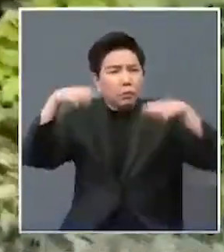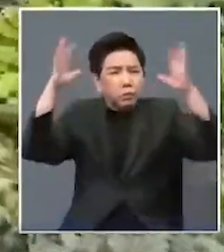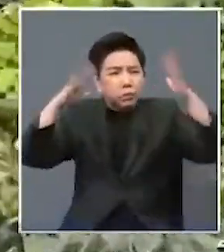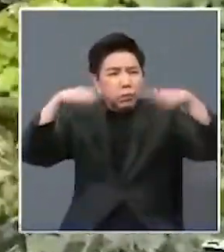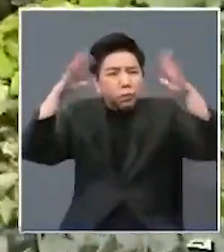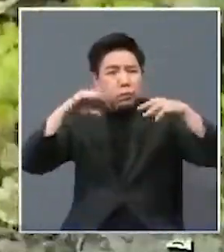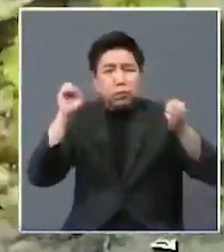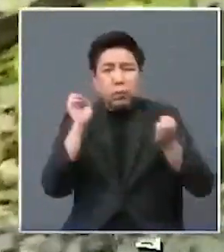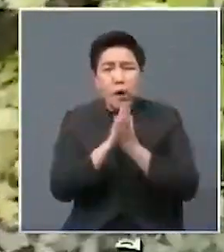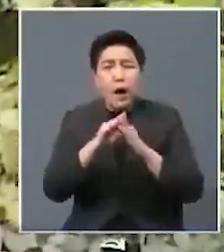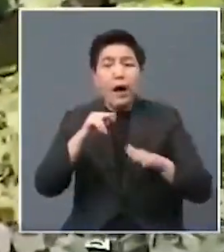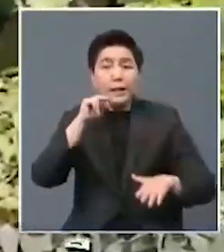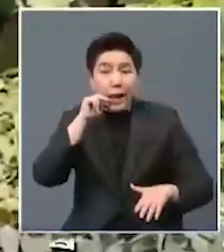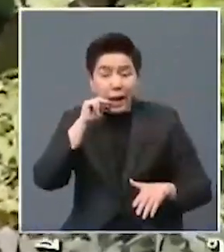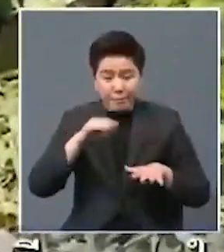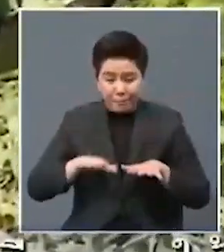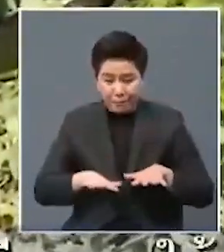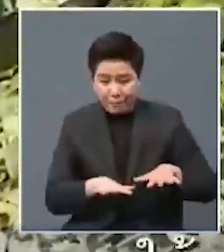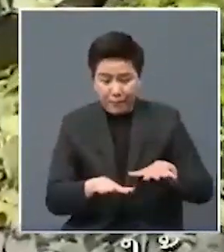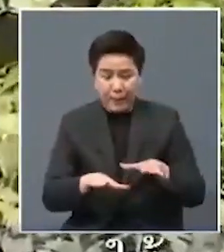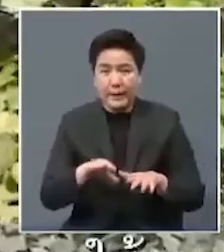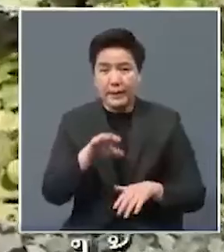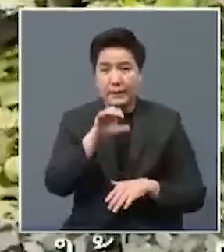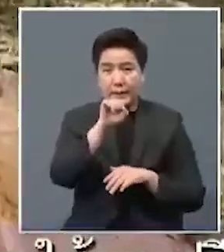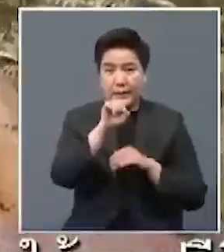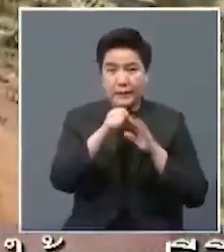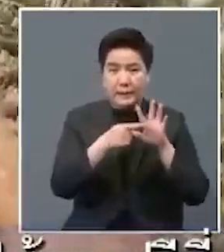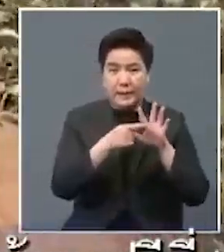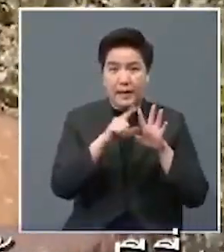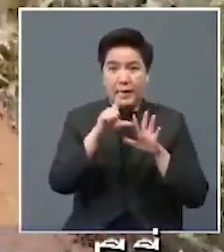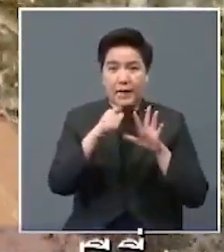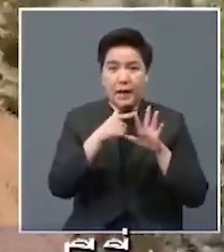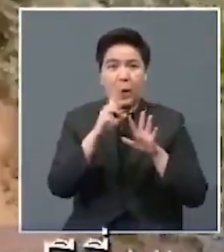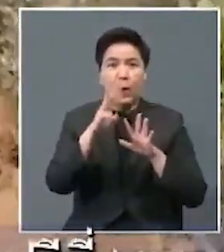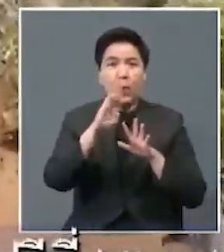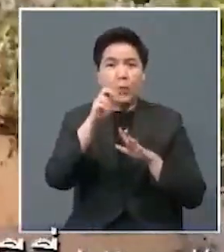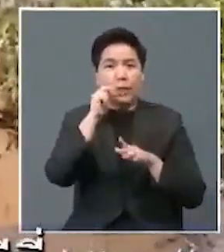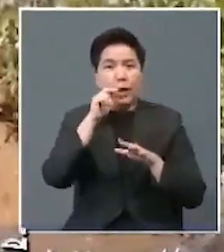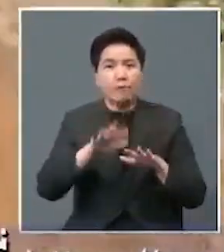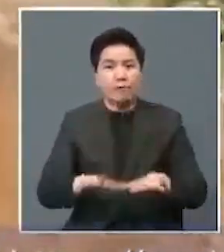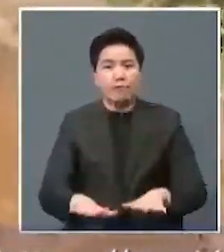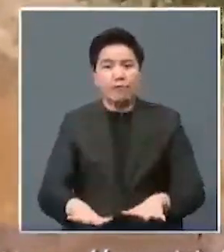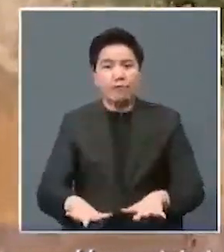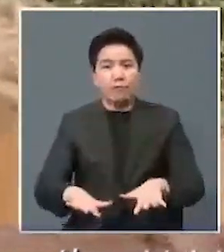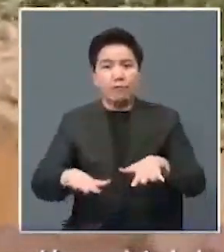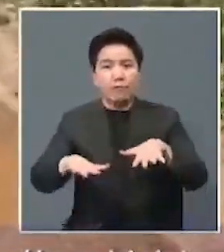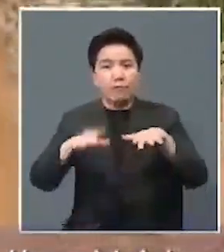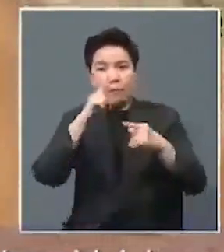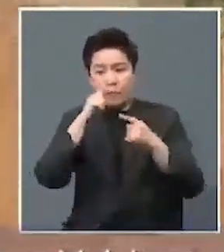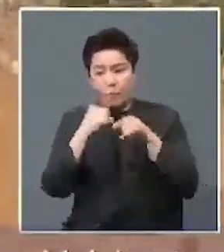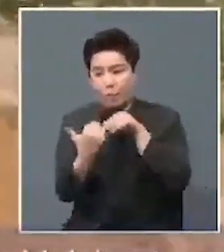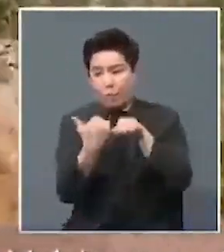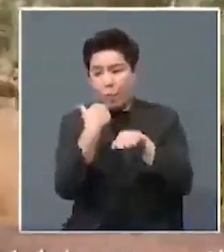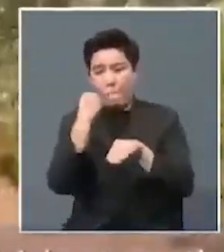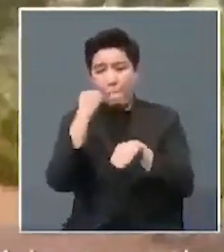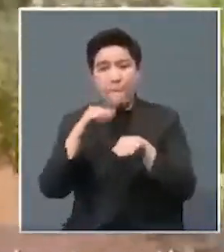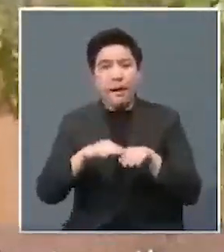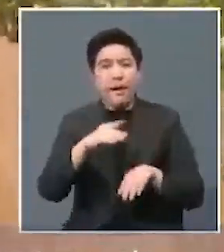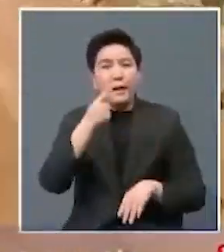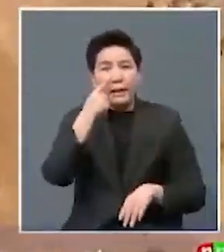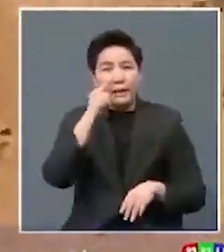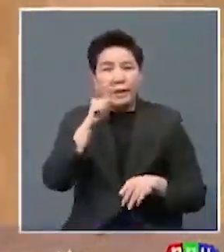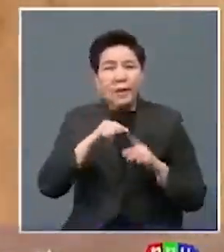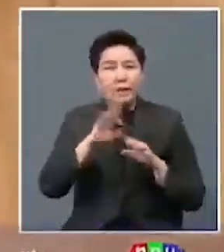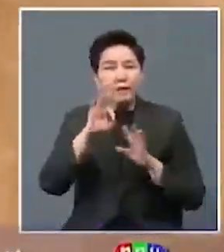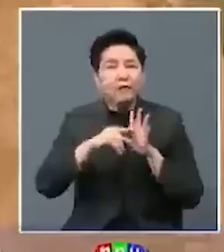ส่งผลให้แม่น้ำสารวินกลับมามีระดับเพิ่มสูงอีกครั้งและน้ำสารวินเอ่อท่วมถนนทางเข้าบ้านตาฝั่ง